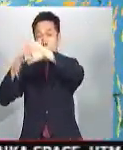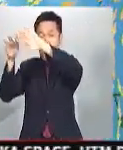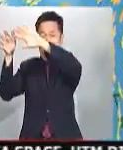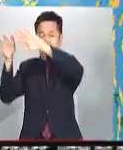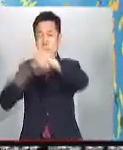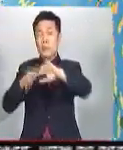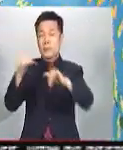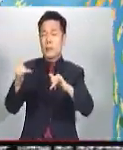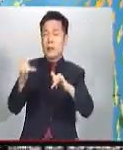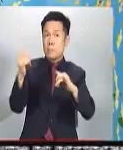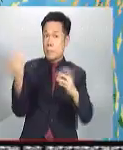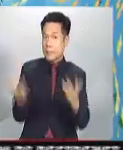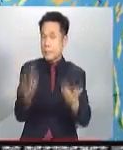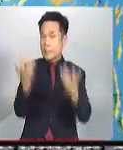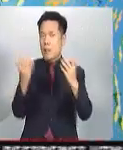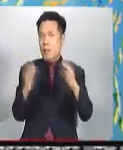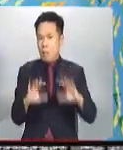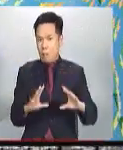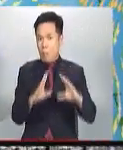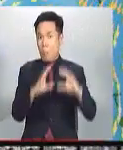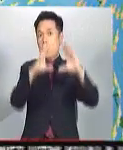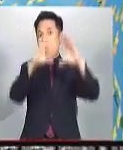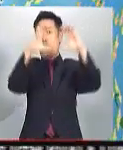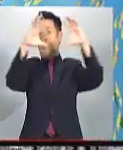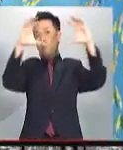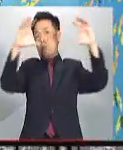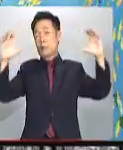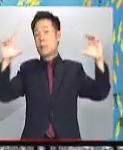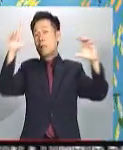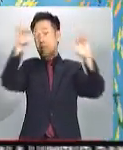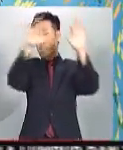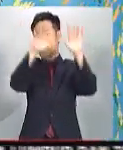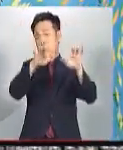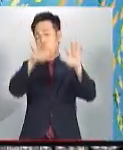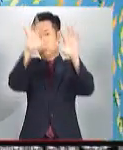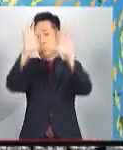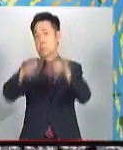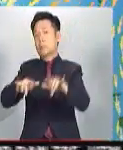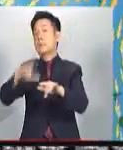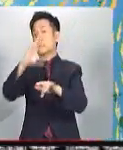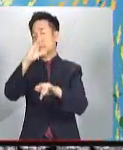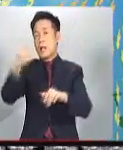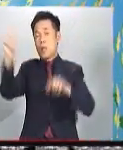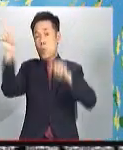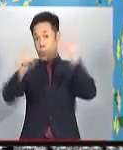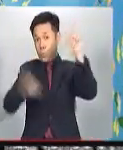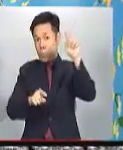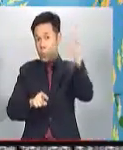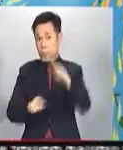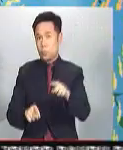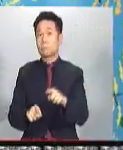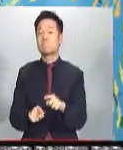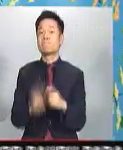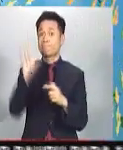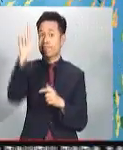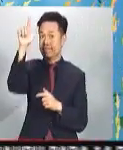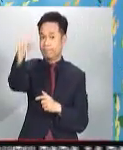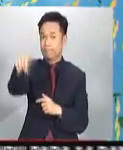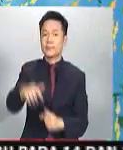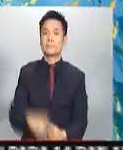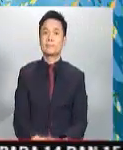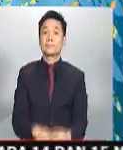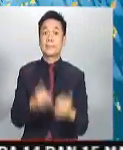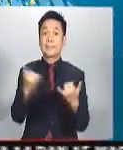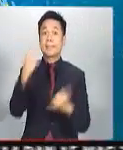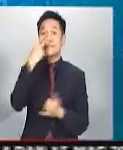bagi pembentukan awan aktif yang boleh membawa kadar cuaca lembap seperti hujan berserta ribut petir. Seterusnya, kita balik ke paparan gemerada bagi